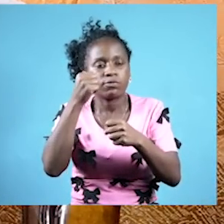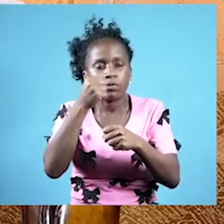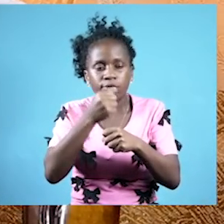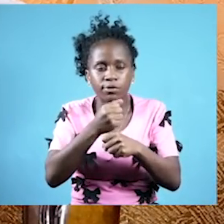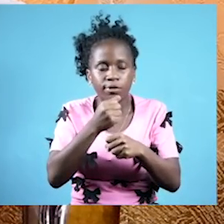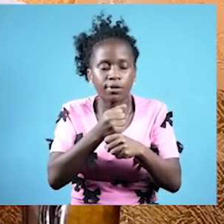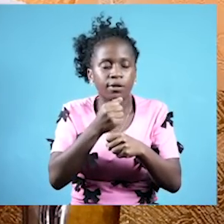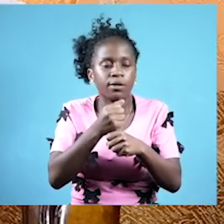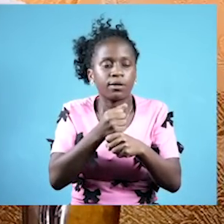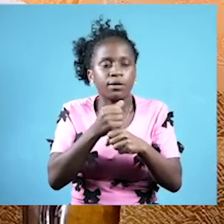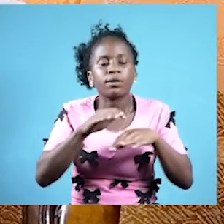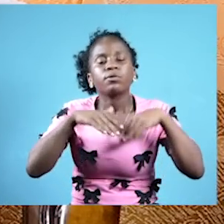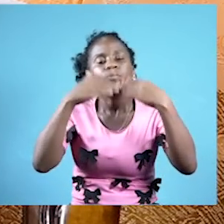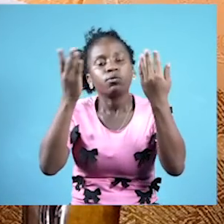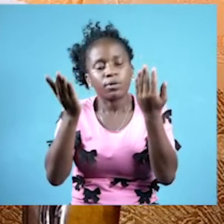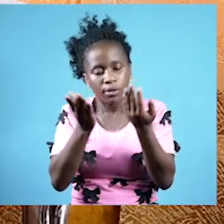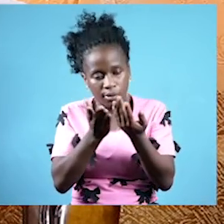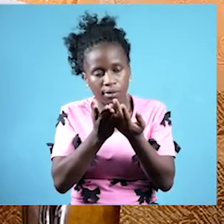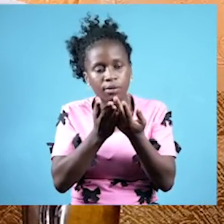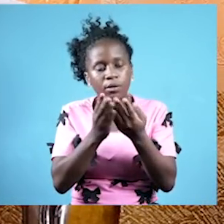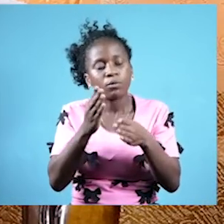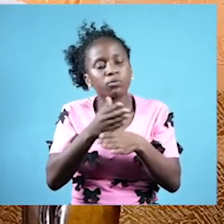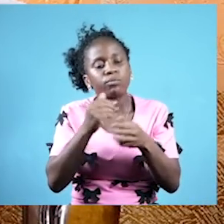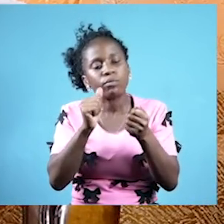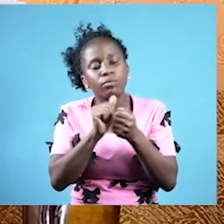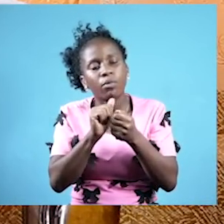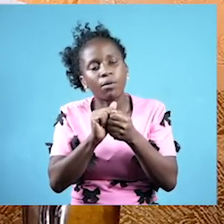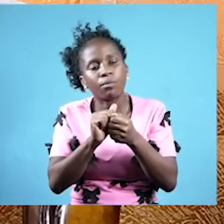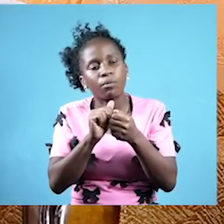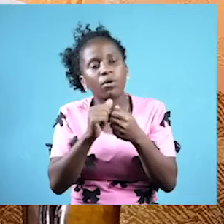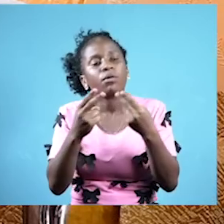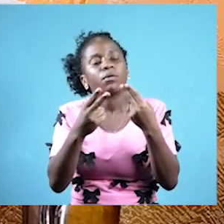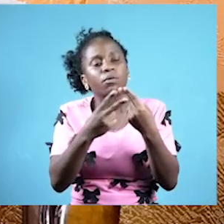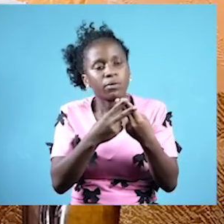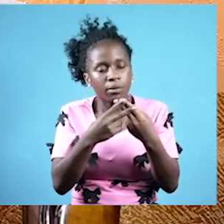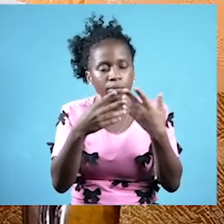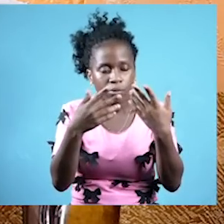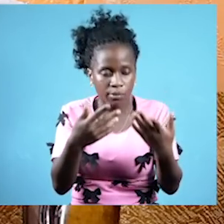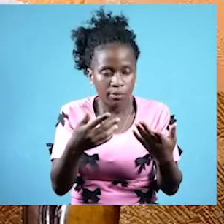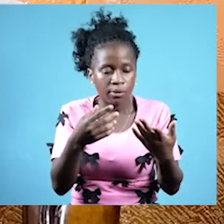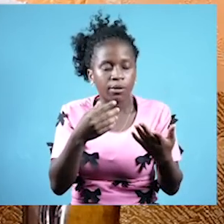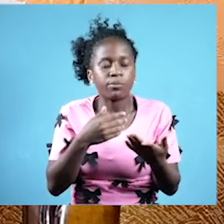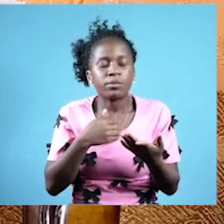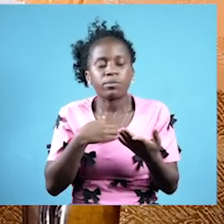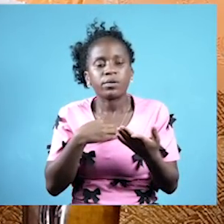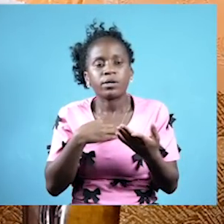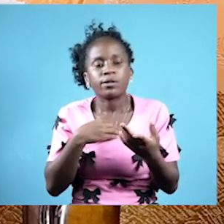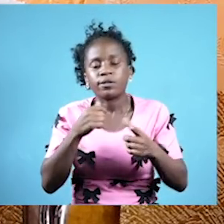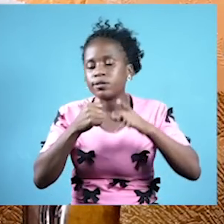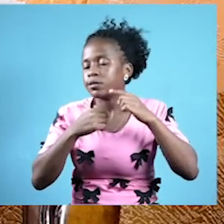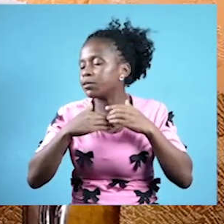hasa kuhusu masuala ya ukimwi mimi nisialikwe au kampuni yetu isialikwe.